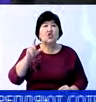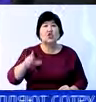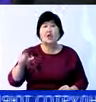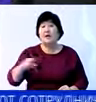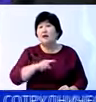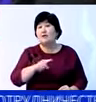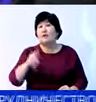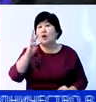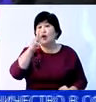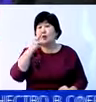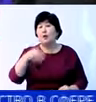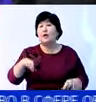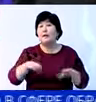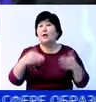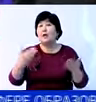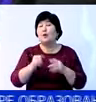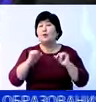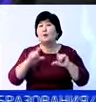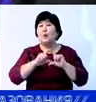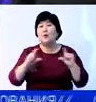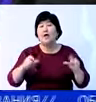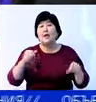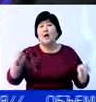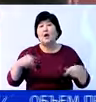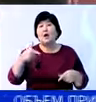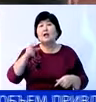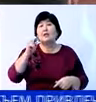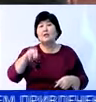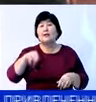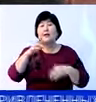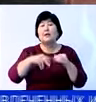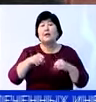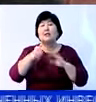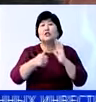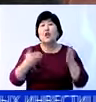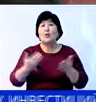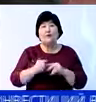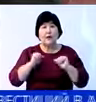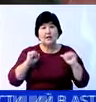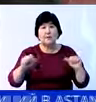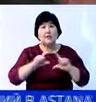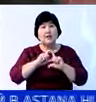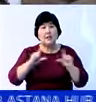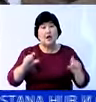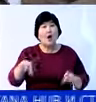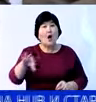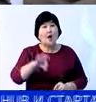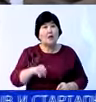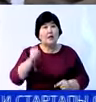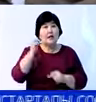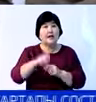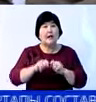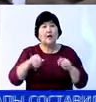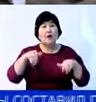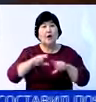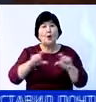В течение 3 лет обновлены спорткомплексы. На основе ГЧП построены 16 новых спортивных сооружений. В областном центре открыт